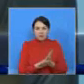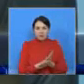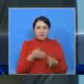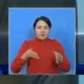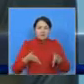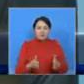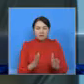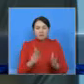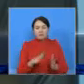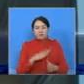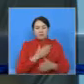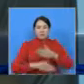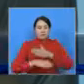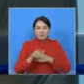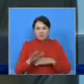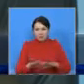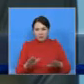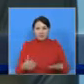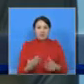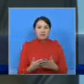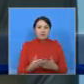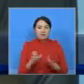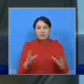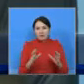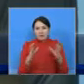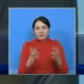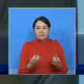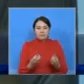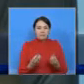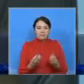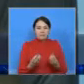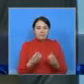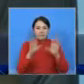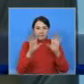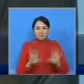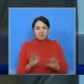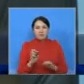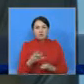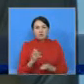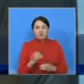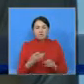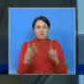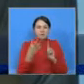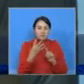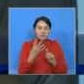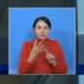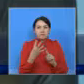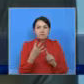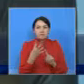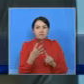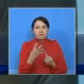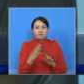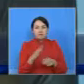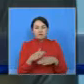туғаннан бергі мүгедек балалар, соның қамқоршылары және заңды тұлғалары. Төртінші,